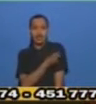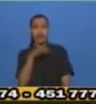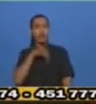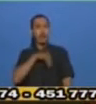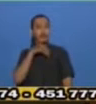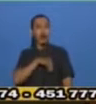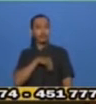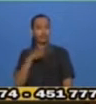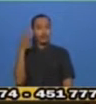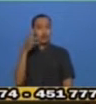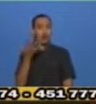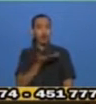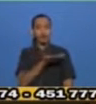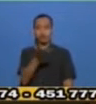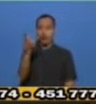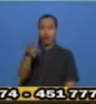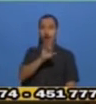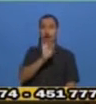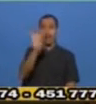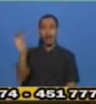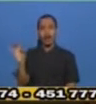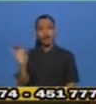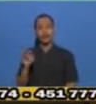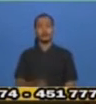orang lain, bisa kemudian menjadi satu